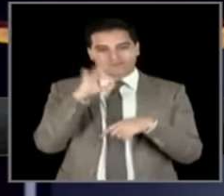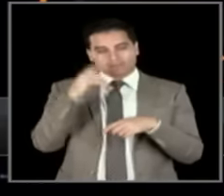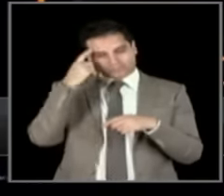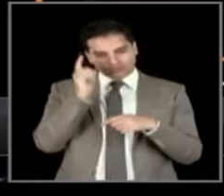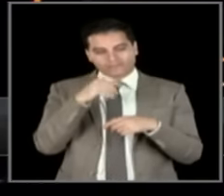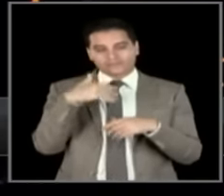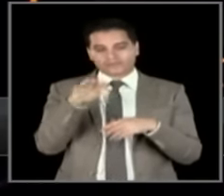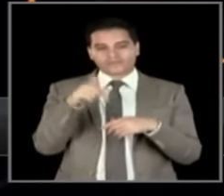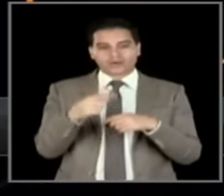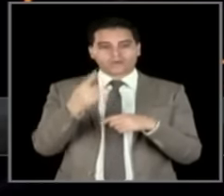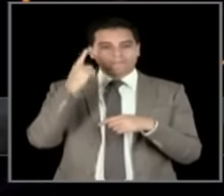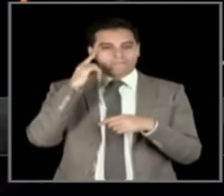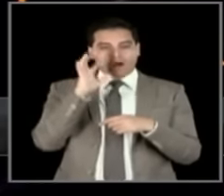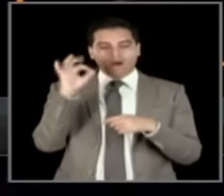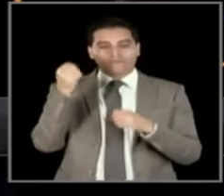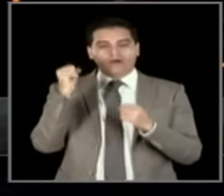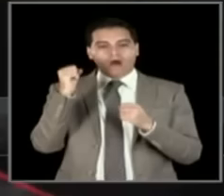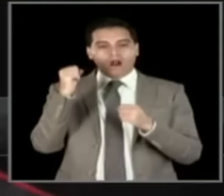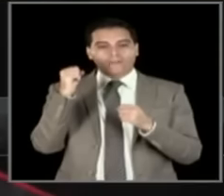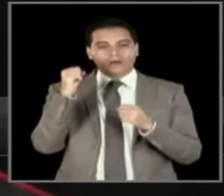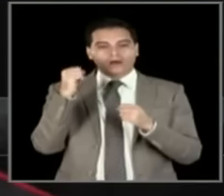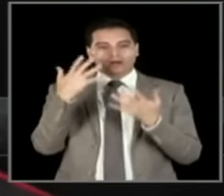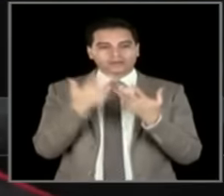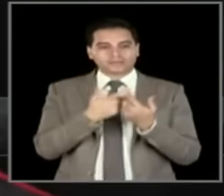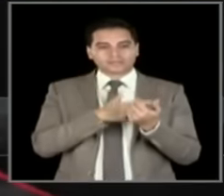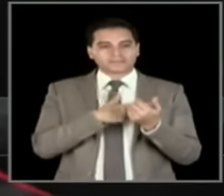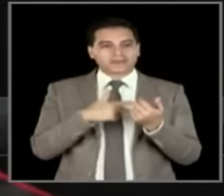باص. ما هي وحدة قياس شدة التيار الكهربي؟